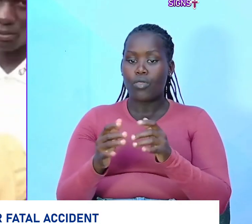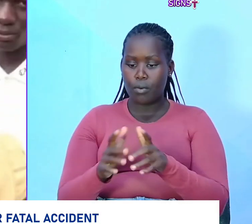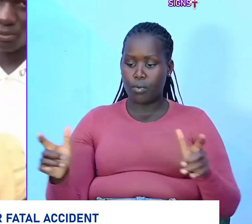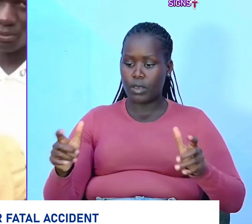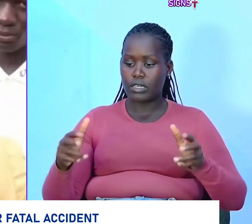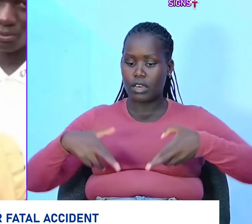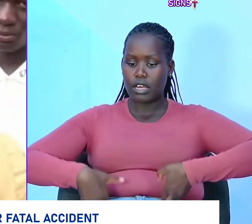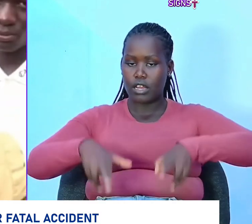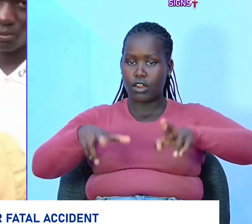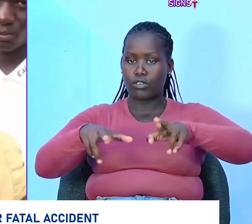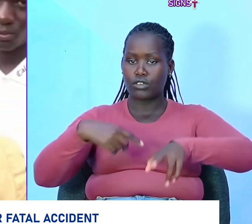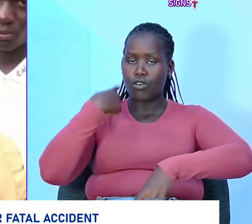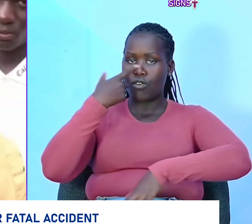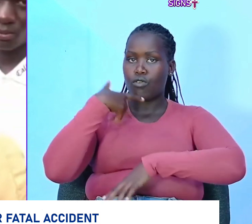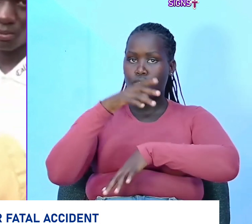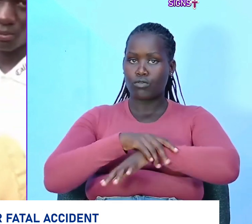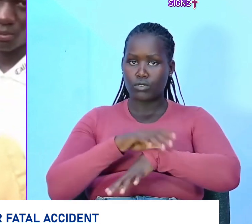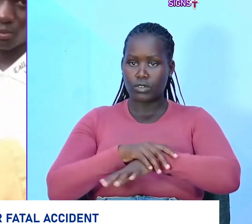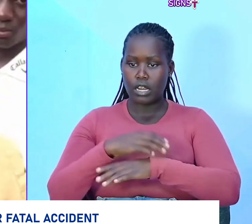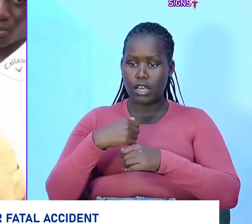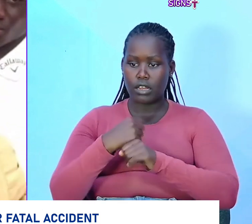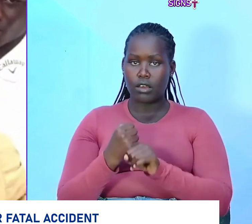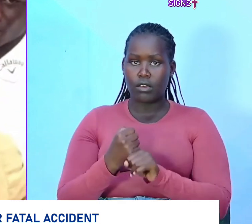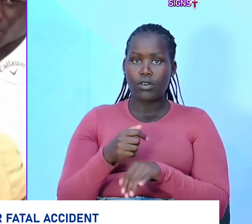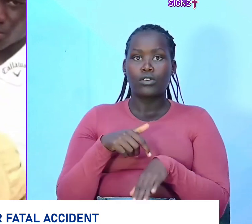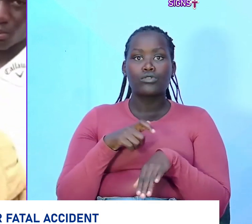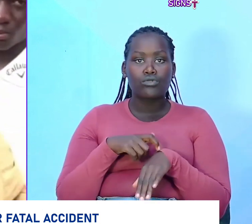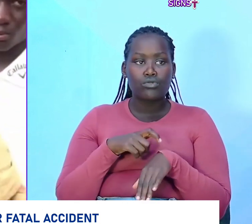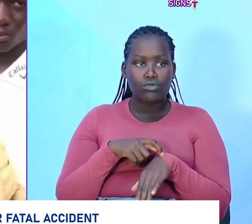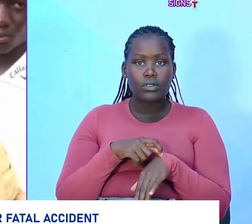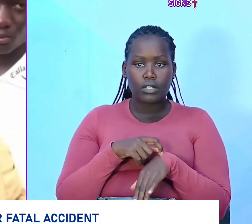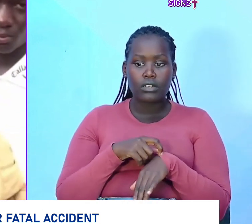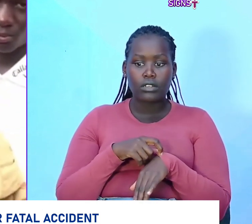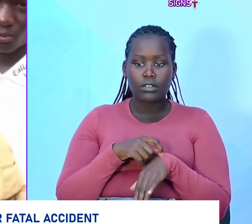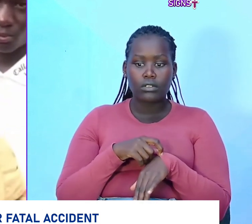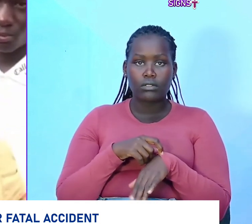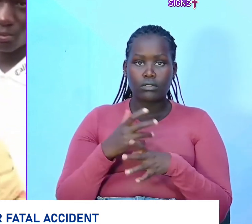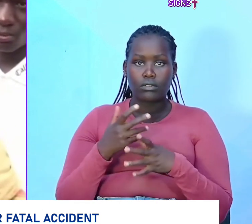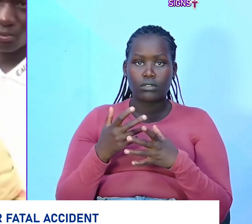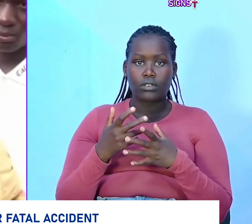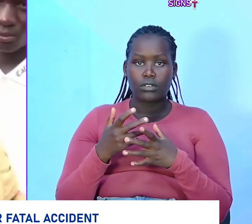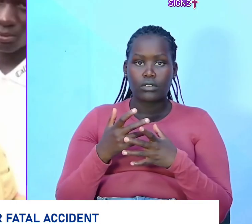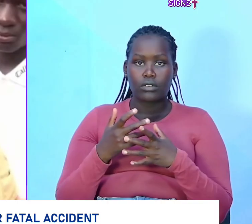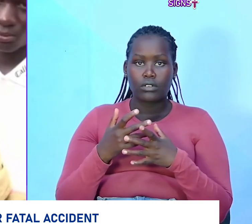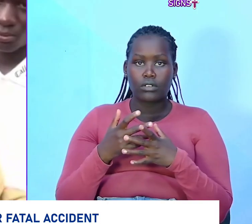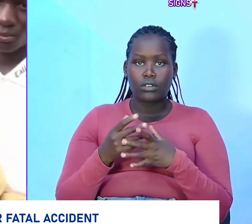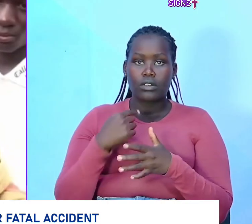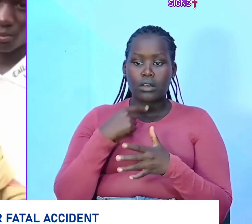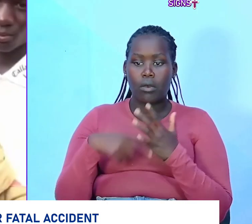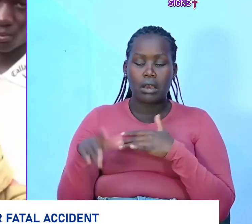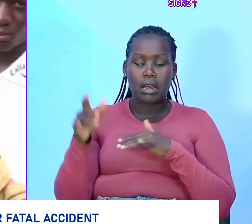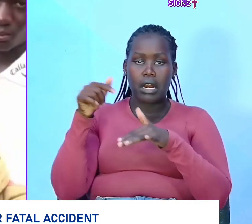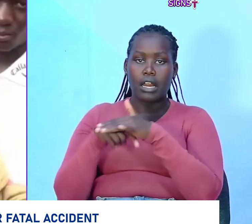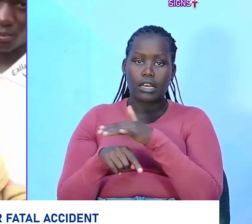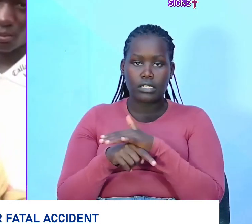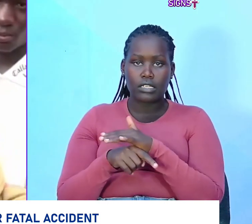mwenye alichukua nafasi ya hii njia kuunda amechimba kaburi both sides. Ukitaka ku overtake unaingia huko ndani. Kwa